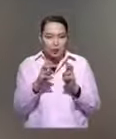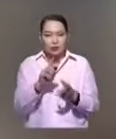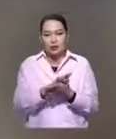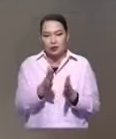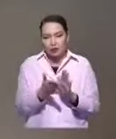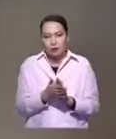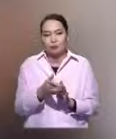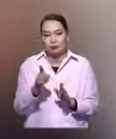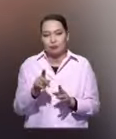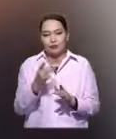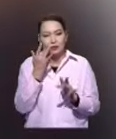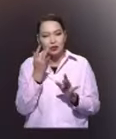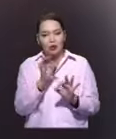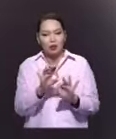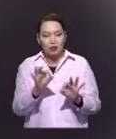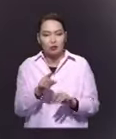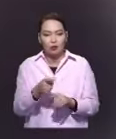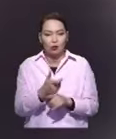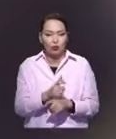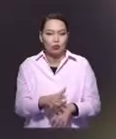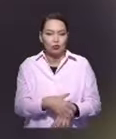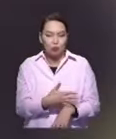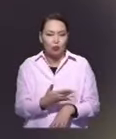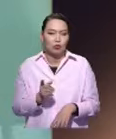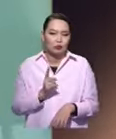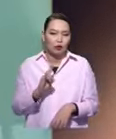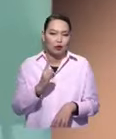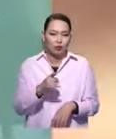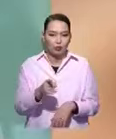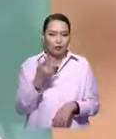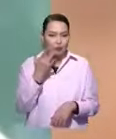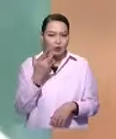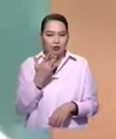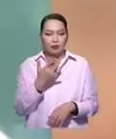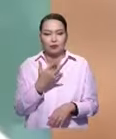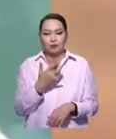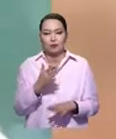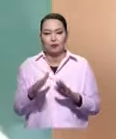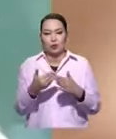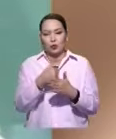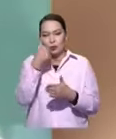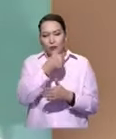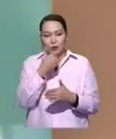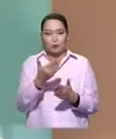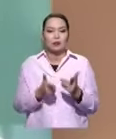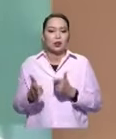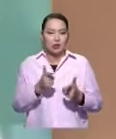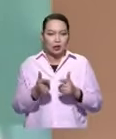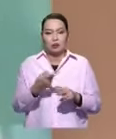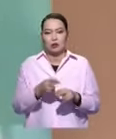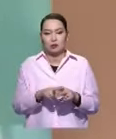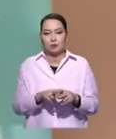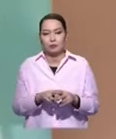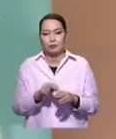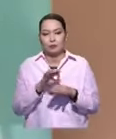Назира делится. Это очень долгожданный ребенок, и сдаваться никто не намерен. После Нового года я думала, его уже в подготовку хорошую отдам. И